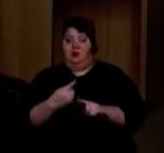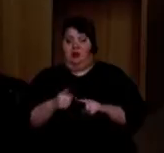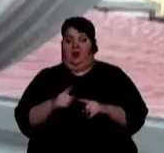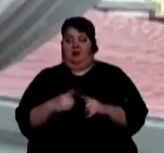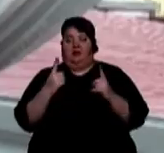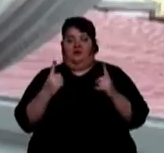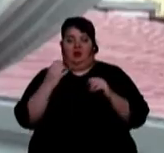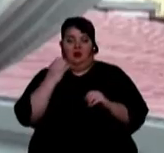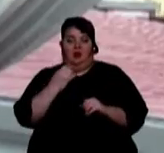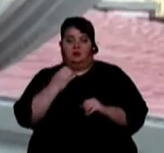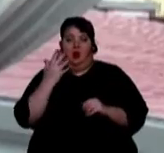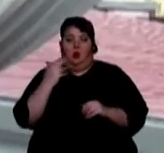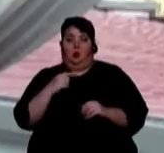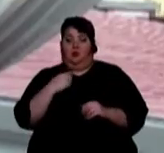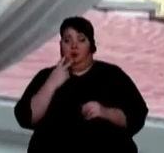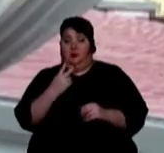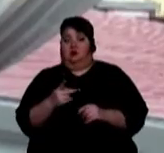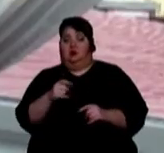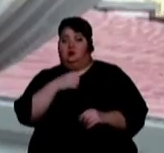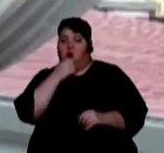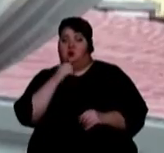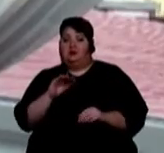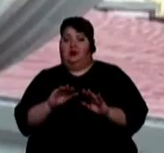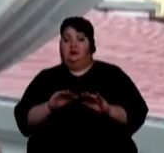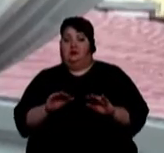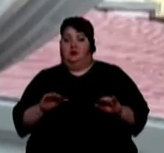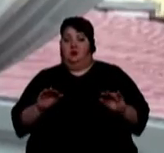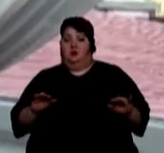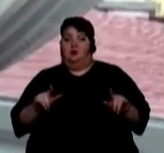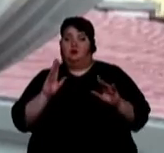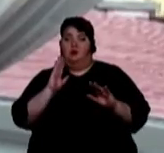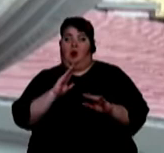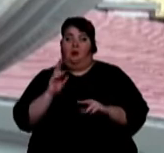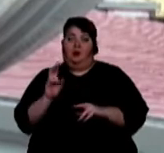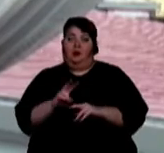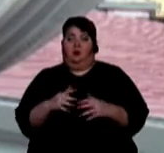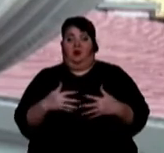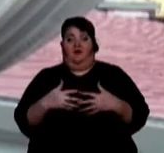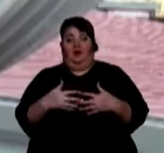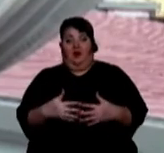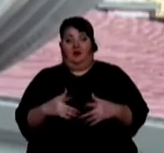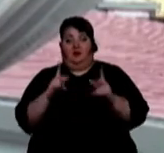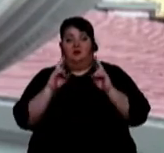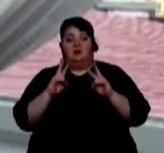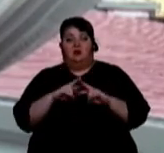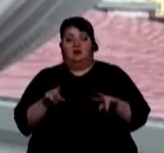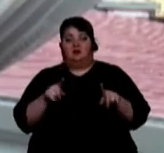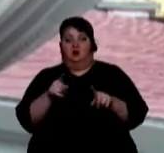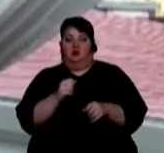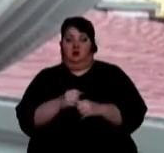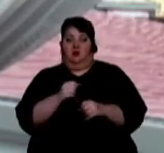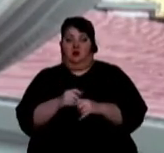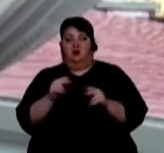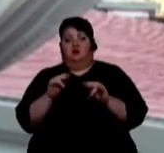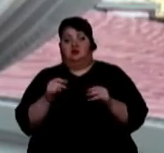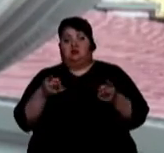велика вдячність, коли ти бачиш цих дорослих діток, що мама приходила вагітна і вона не знала, що їй робити, чи